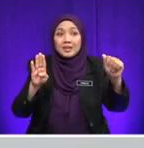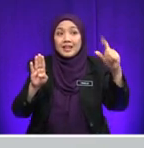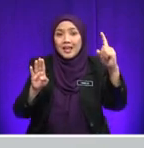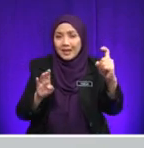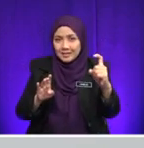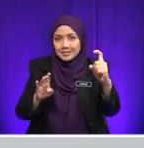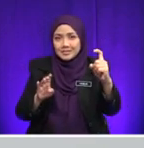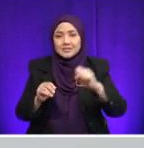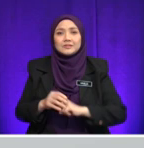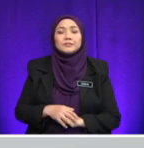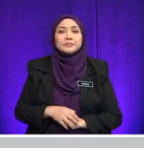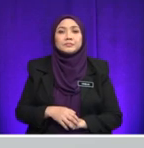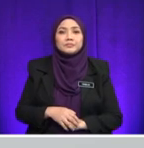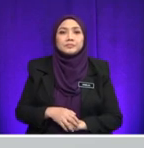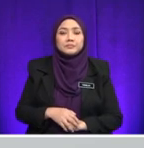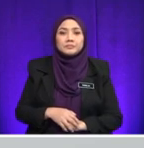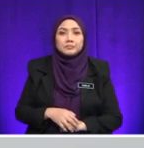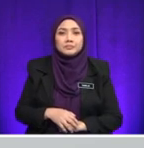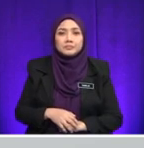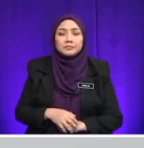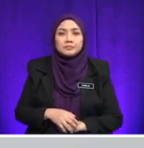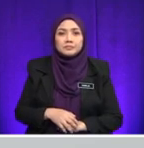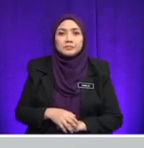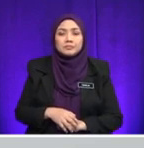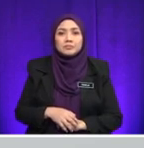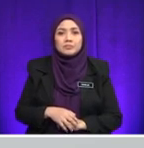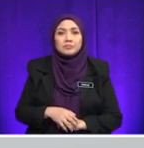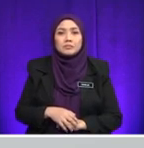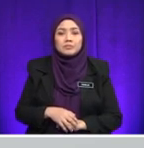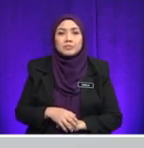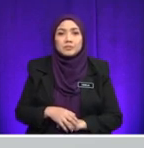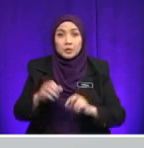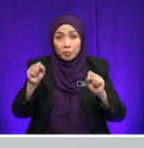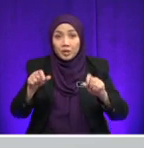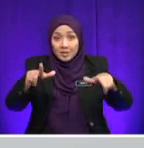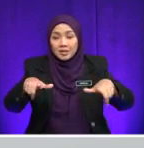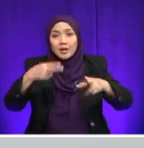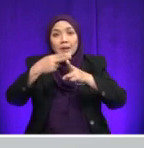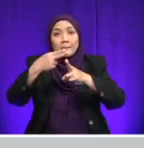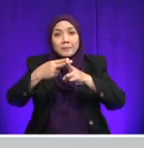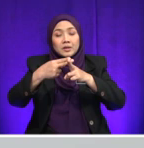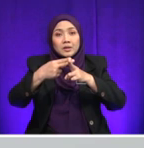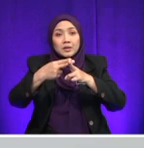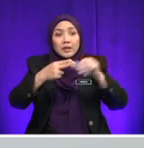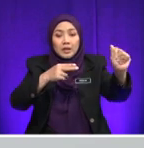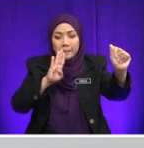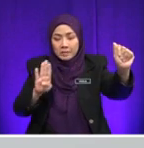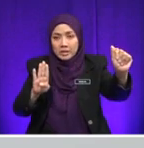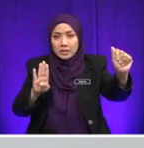Oke tapi kalau soundtrack dengan AB Boleh tapi dengan huruf besar